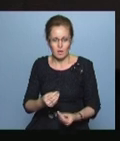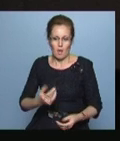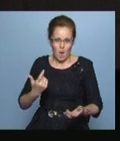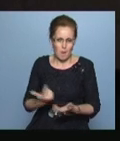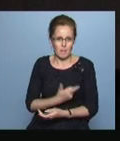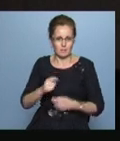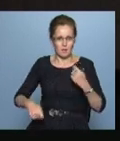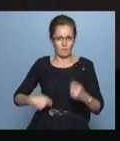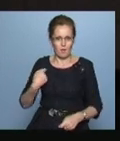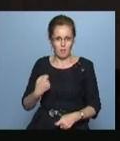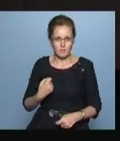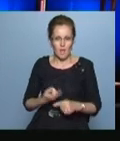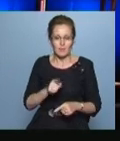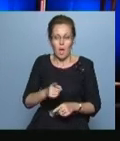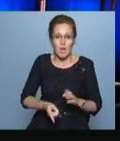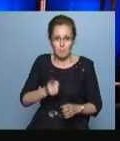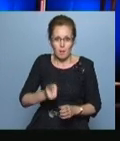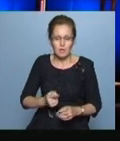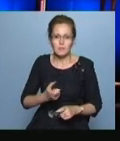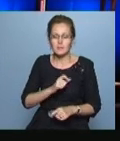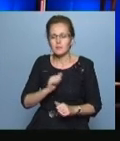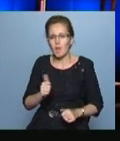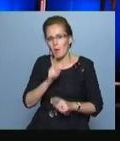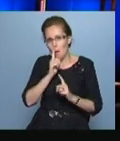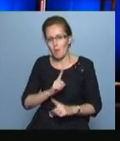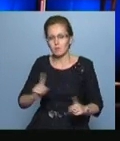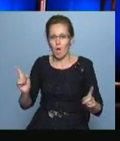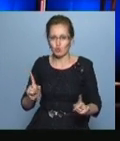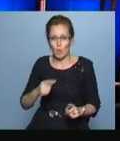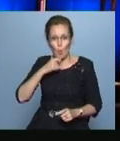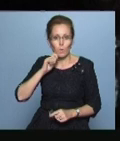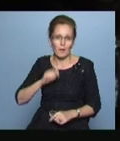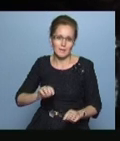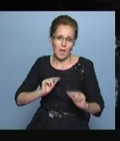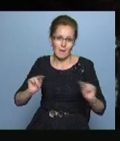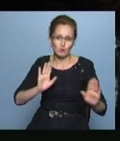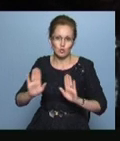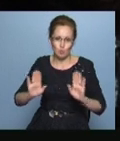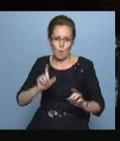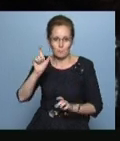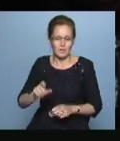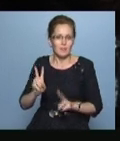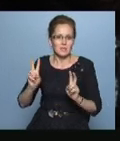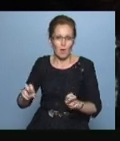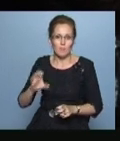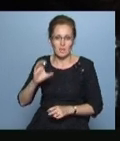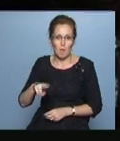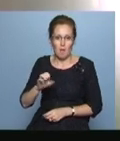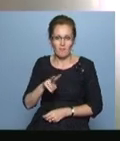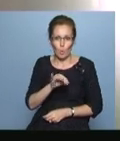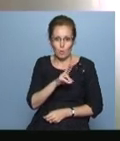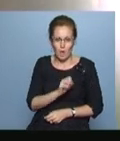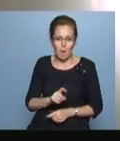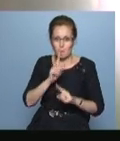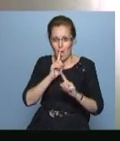сорвалась. Это та же рыбалка для вас? Самый эпатажный и эксцентричный украинский режиссер, так называют Сергея Павлюка. Подобных эпитетов в